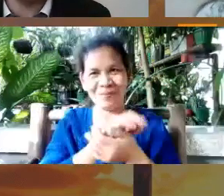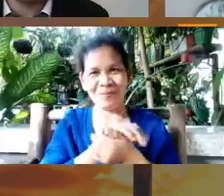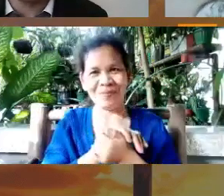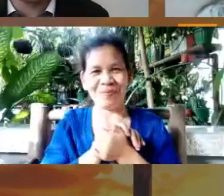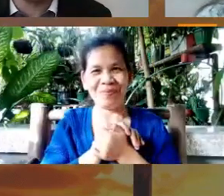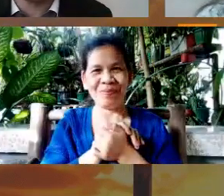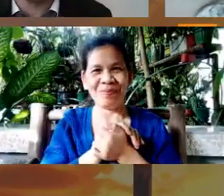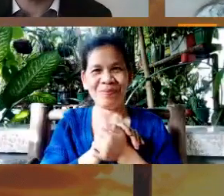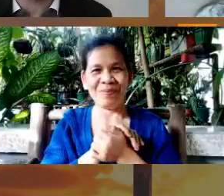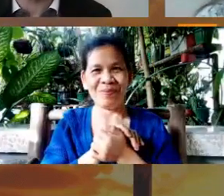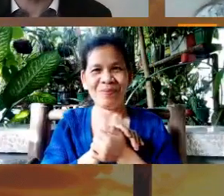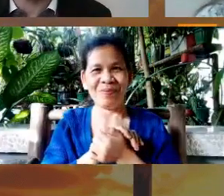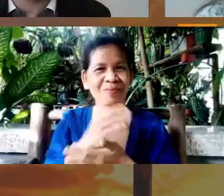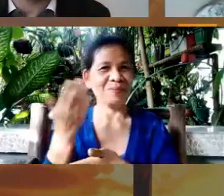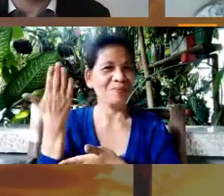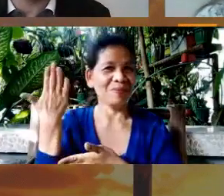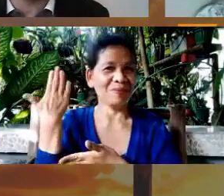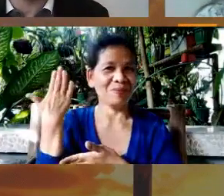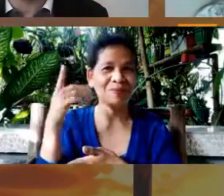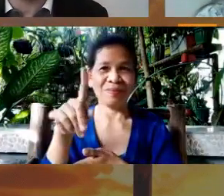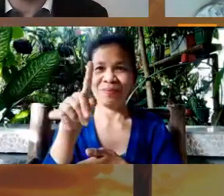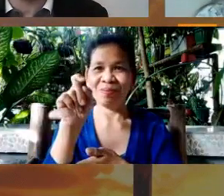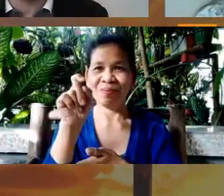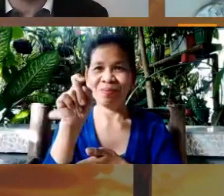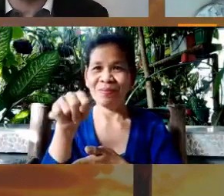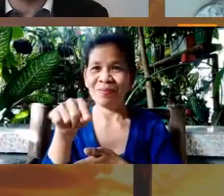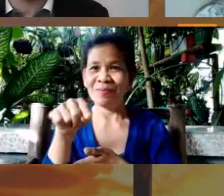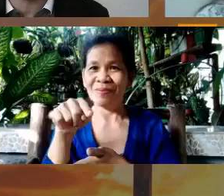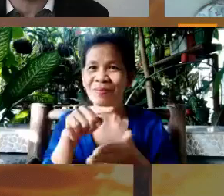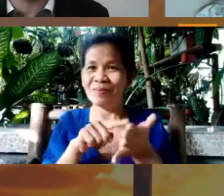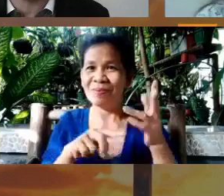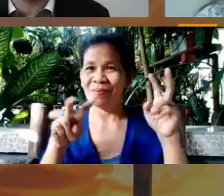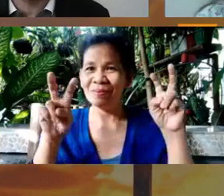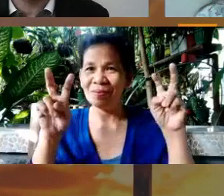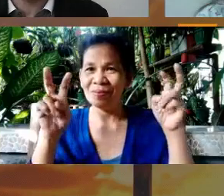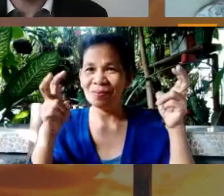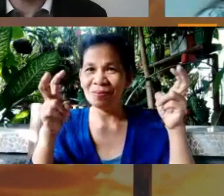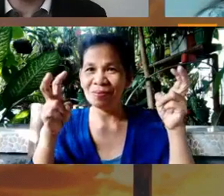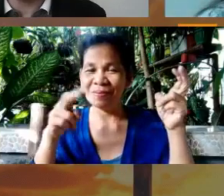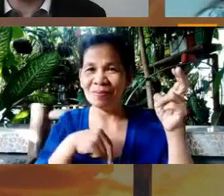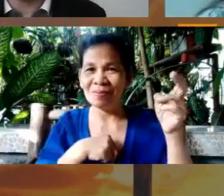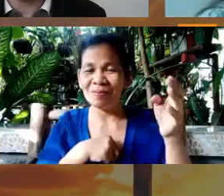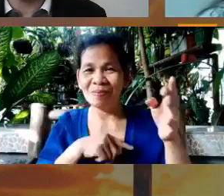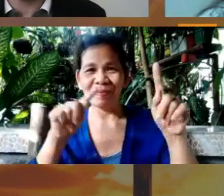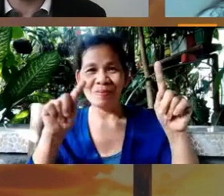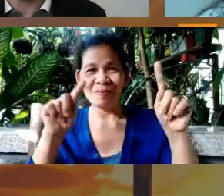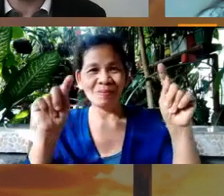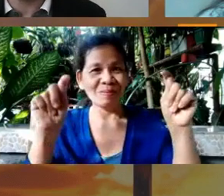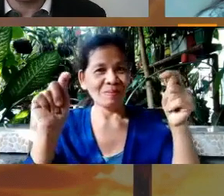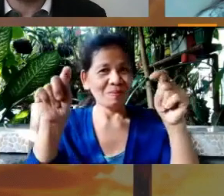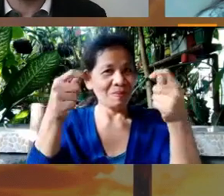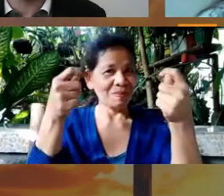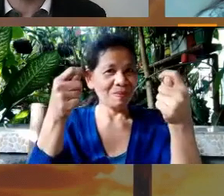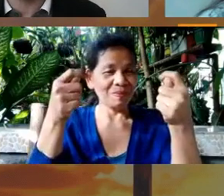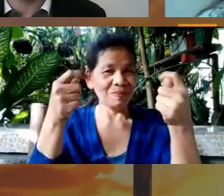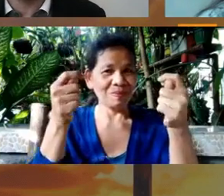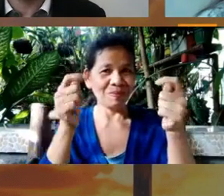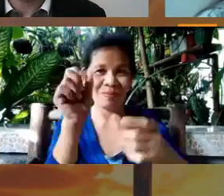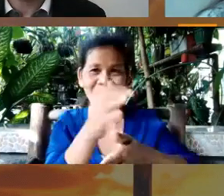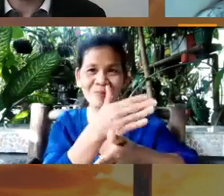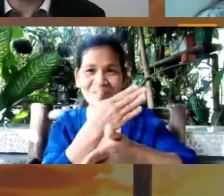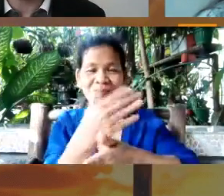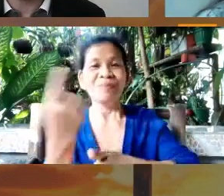po. Kanina po may nagtatanong kung ano yung title ng ating theme song. Yung po ay Only Jesus. Ano